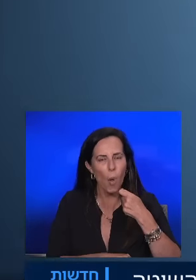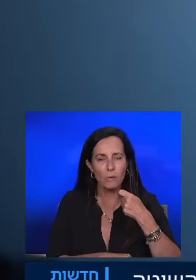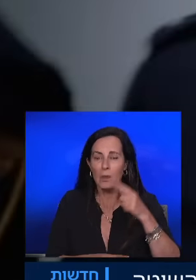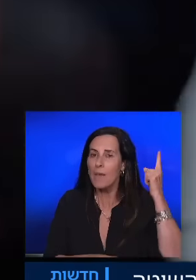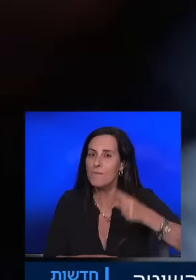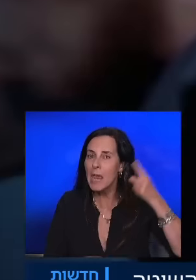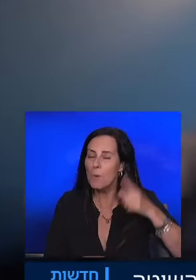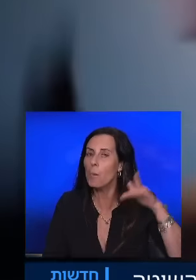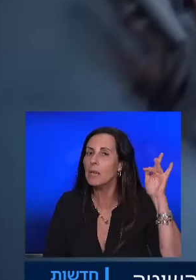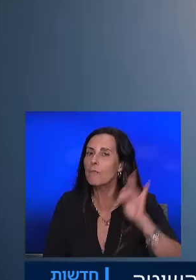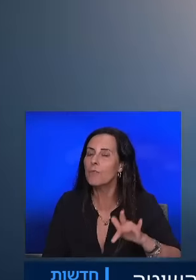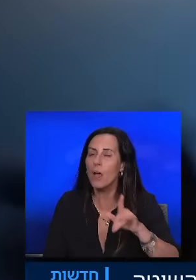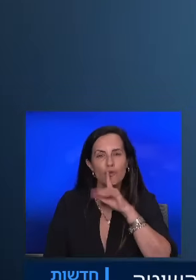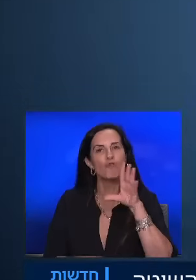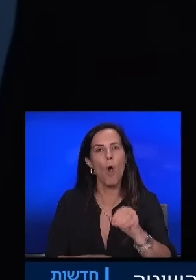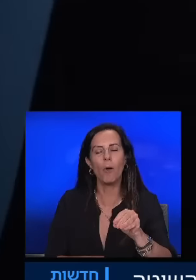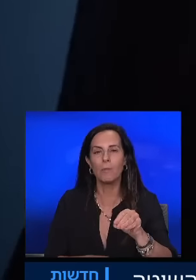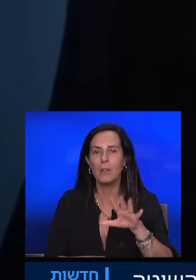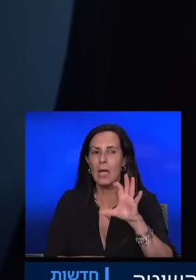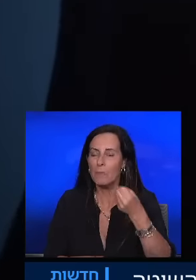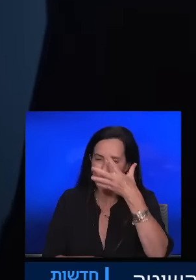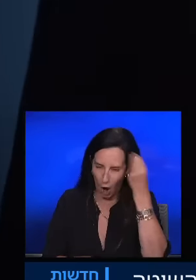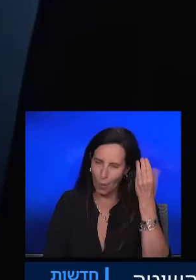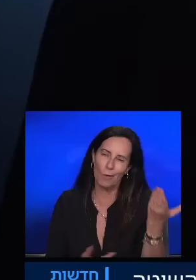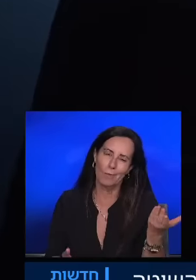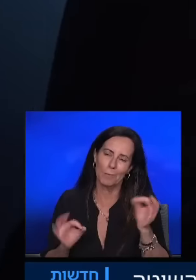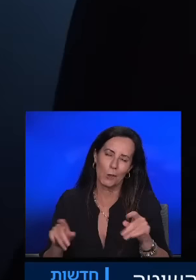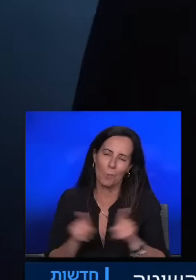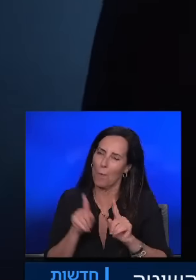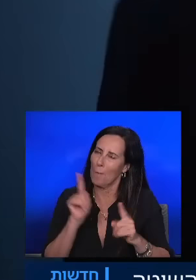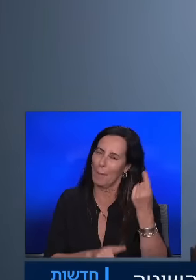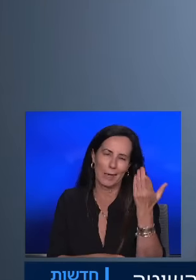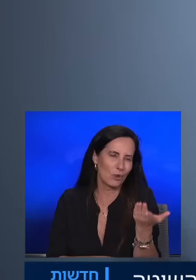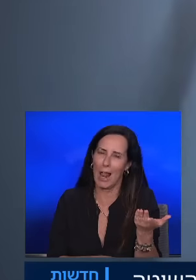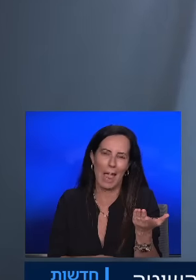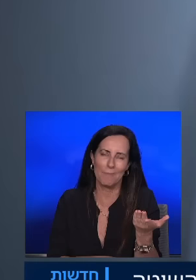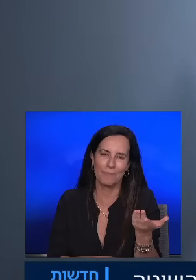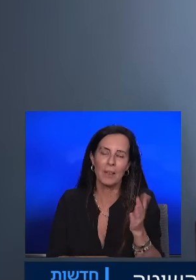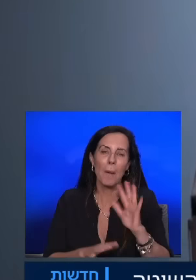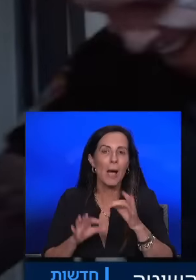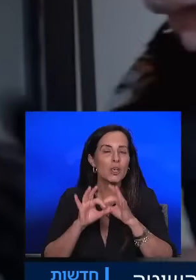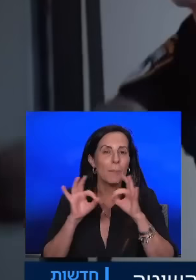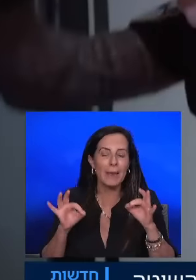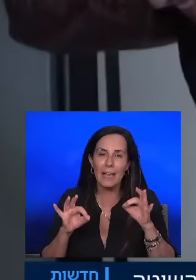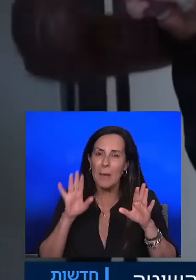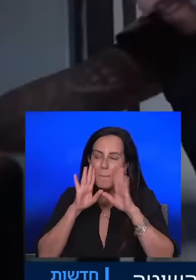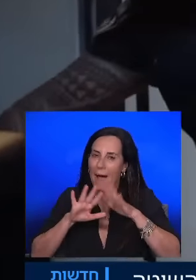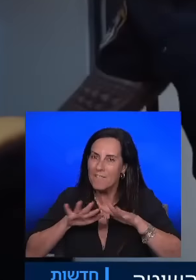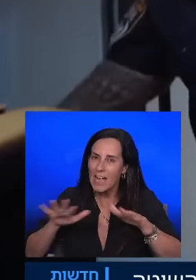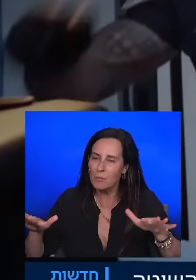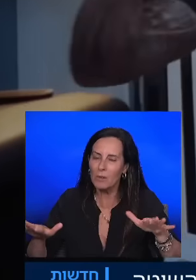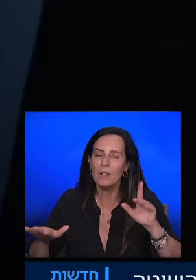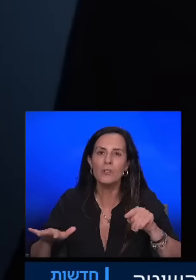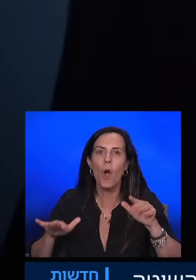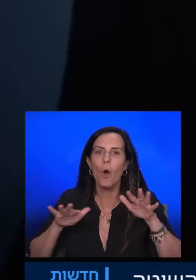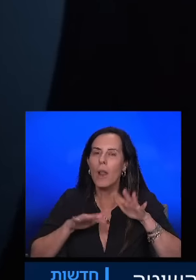עלינו בתביעת השתקה. הם רק שכחו שבדיוק כמו במקרה שלהם, מה שמתחיל ברשתות החברתיות עשוי